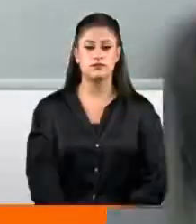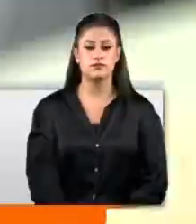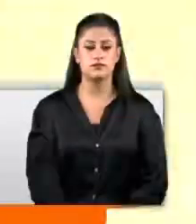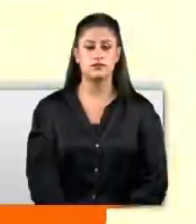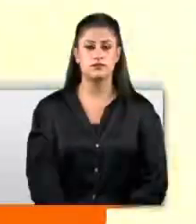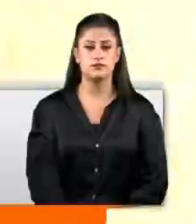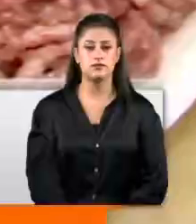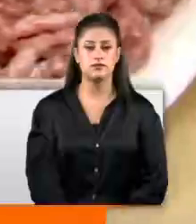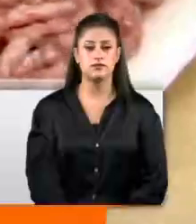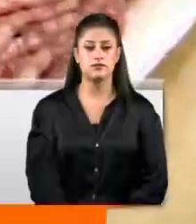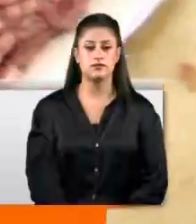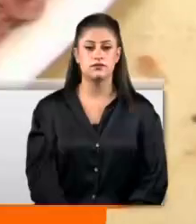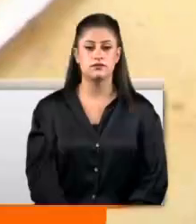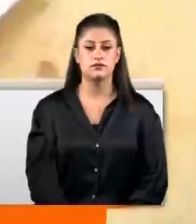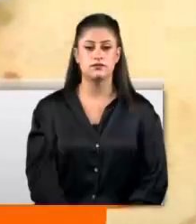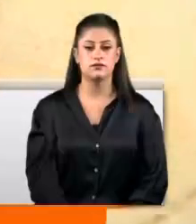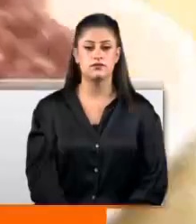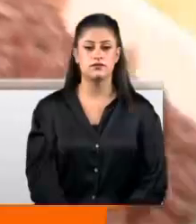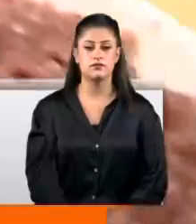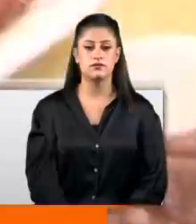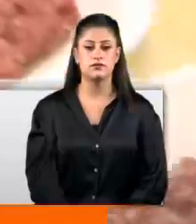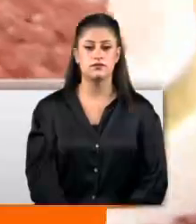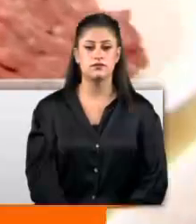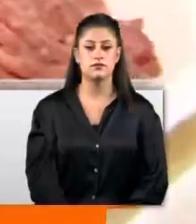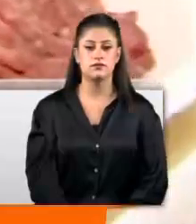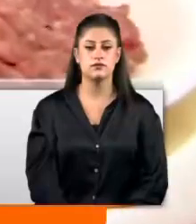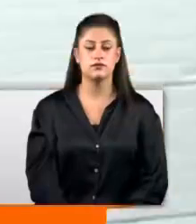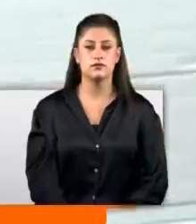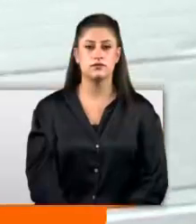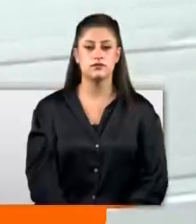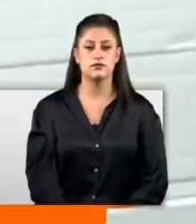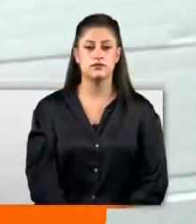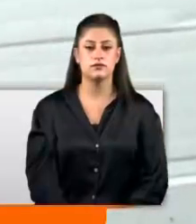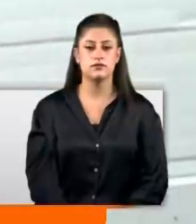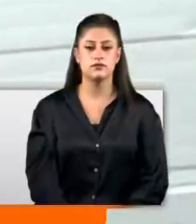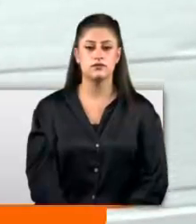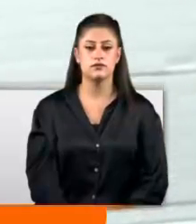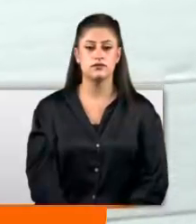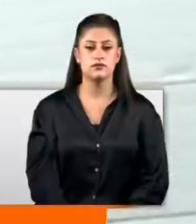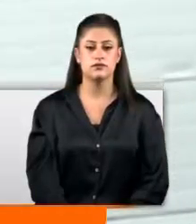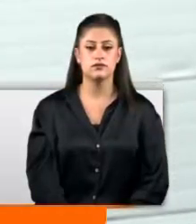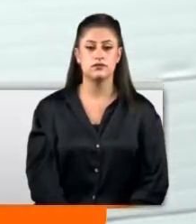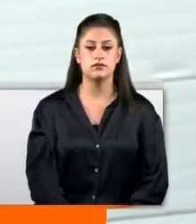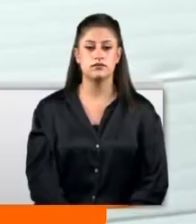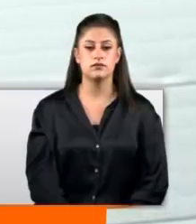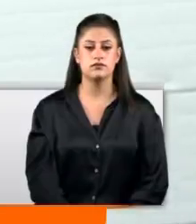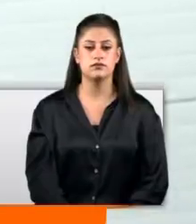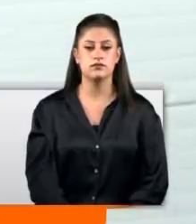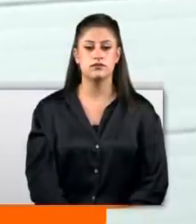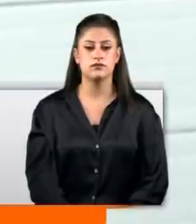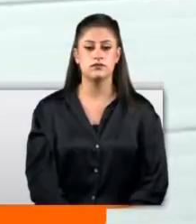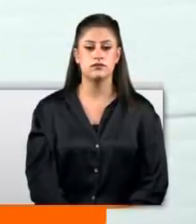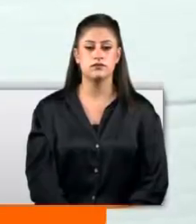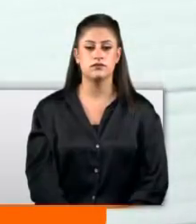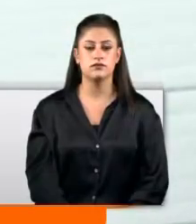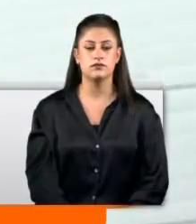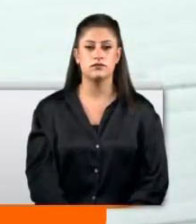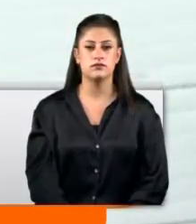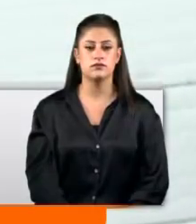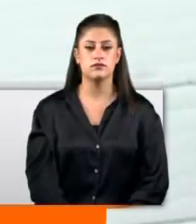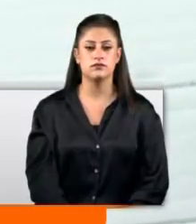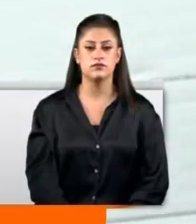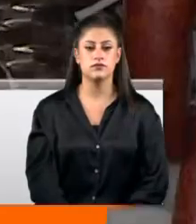Mesela bu taşlık kıyma. Bu zaten dana kıyma. Bu dana ile tavuk. Bunları karıştırırsan nükleer başlıklı bomba olur. Ve